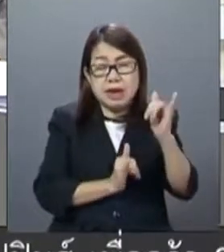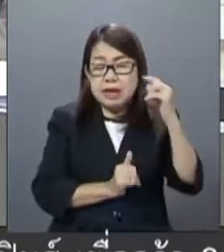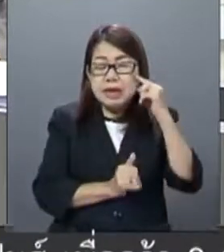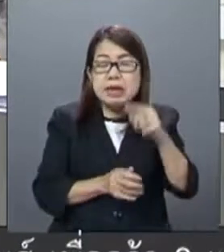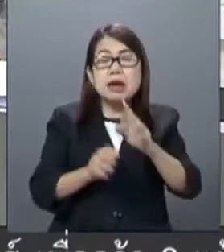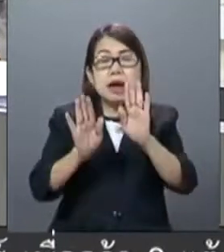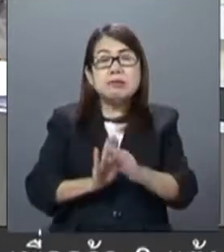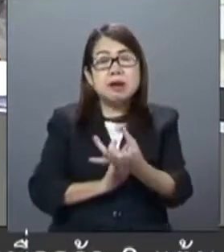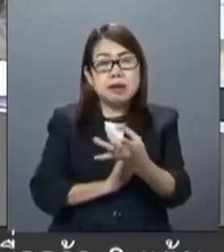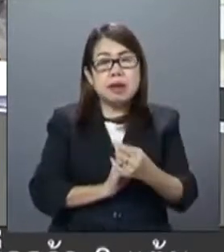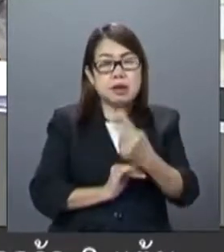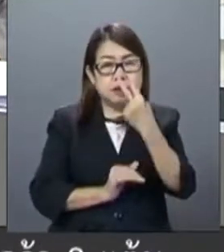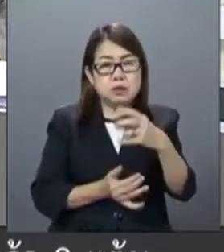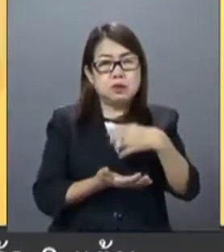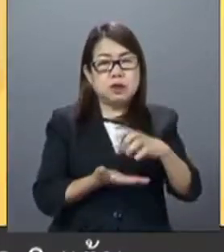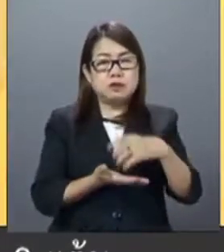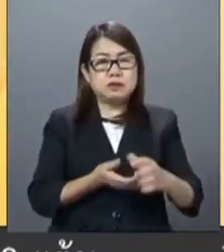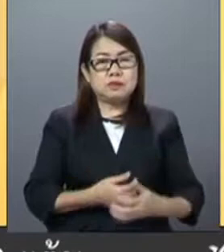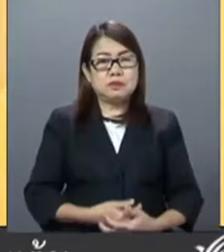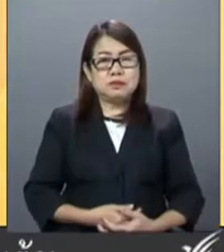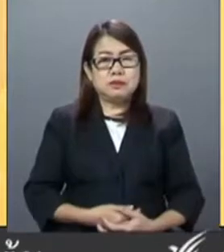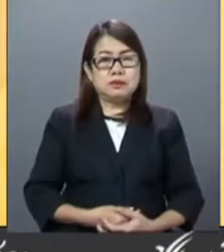อย่ไรติตามจนัขาวพลเมืองคะ